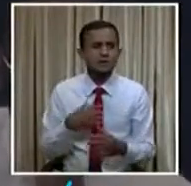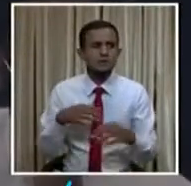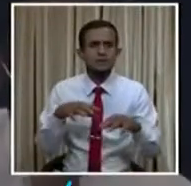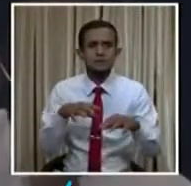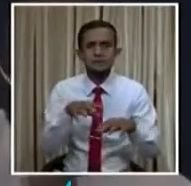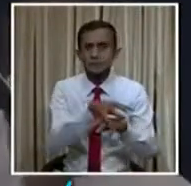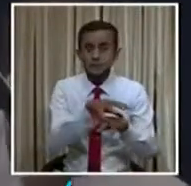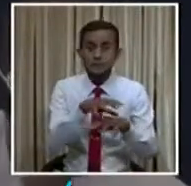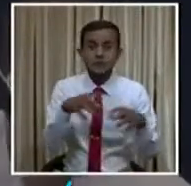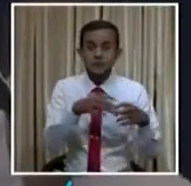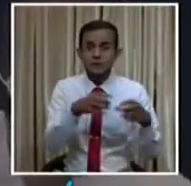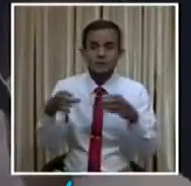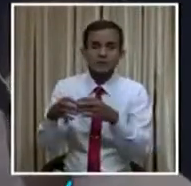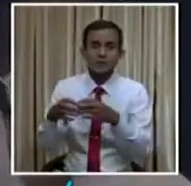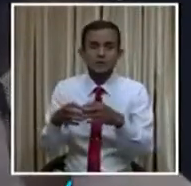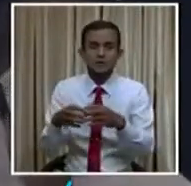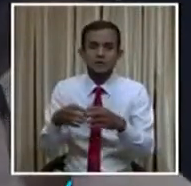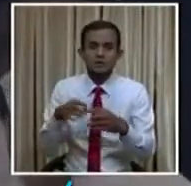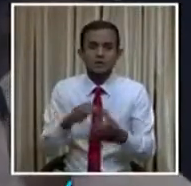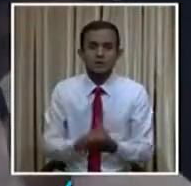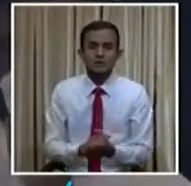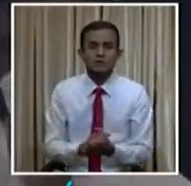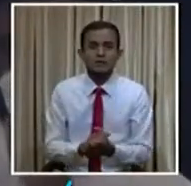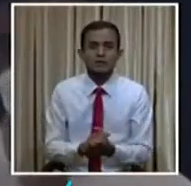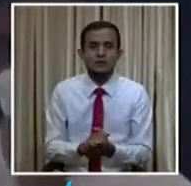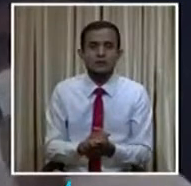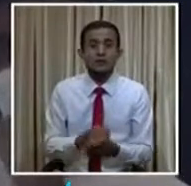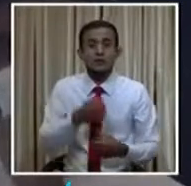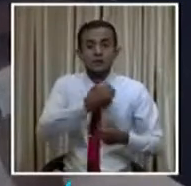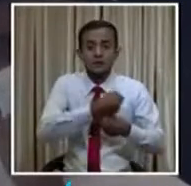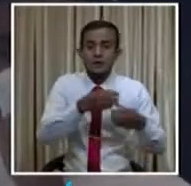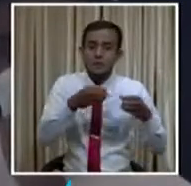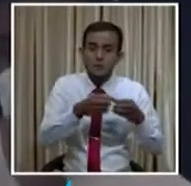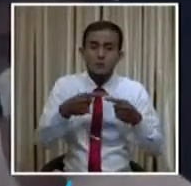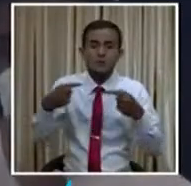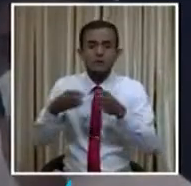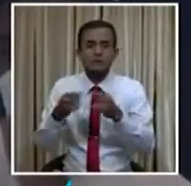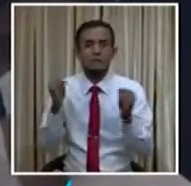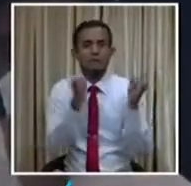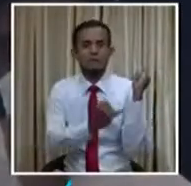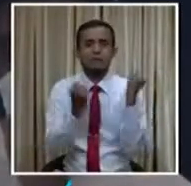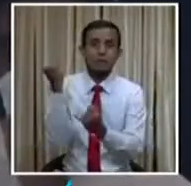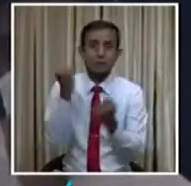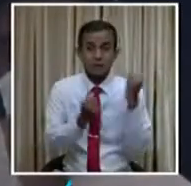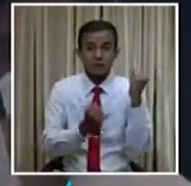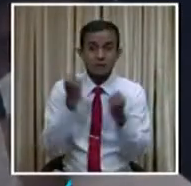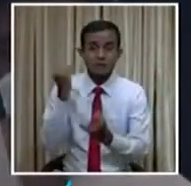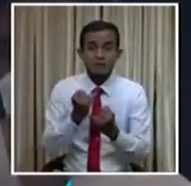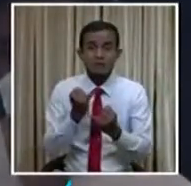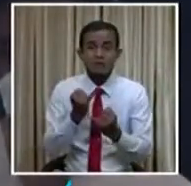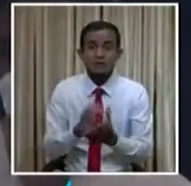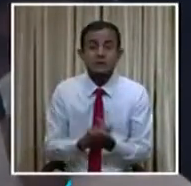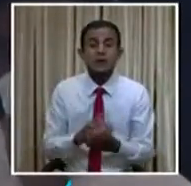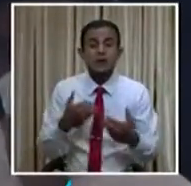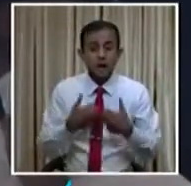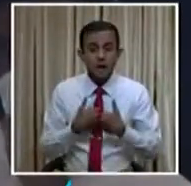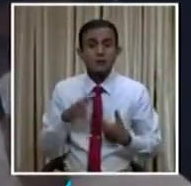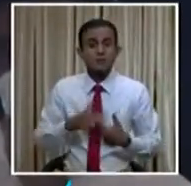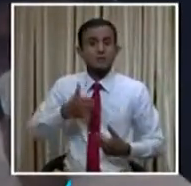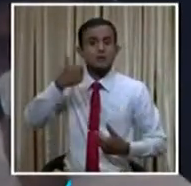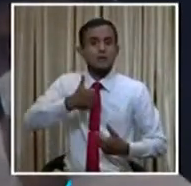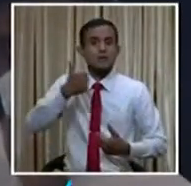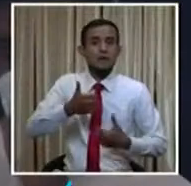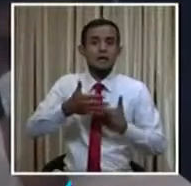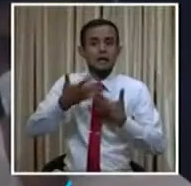බෙදිලා විපක්ෂයත් ආණ්ඩු පක්ෂයත් අවලාද කර ගනිමින් අපි තමයි හරියට